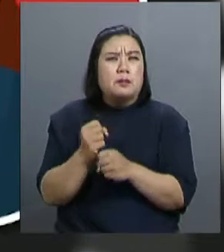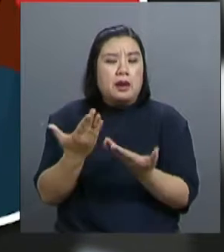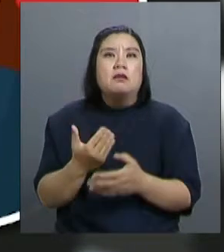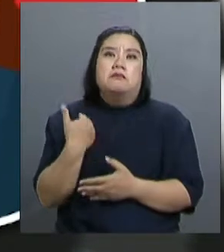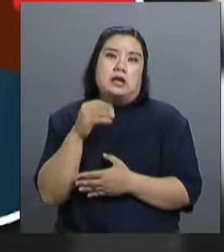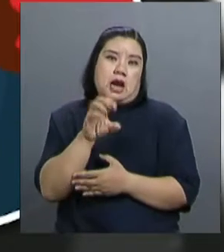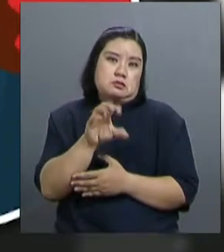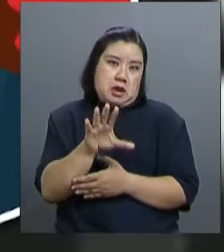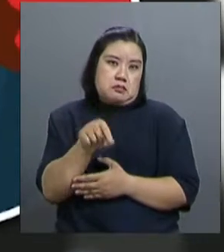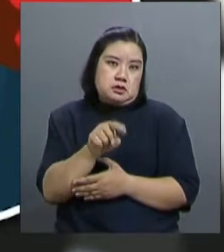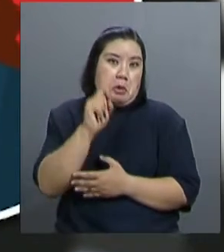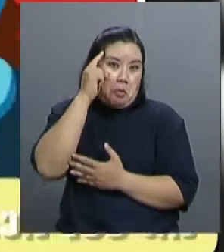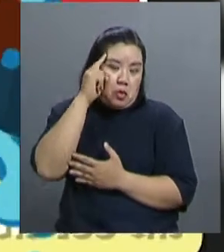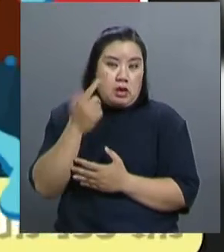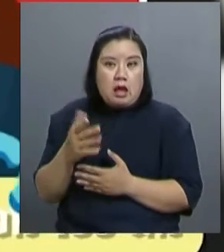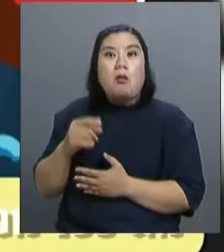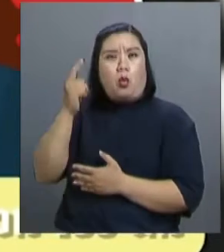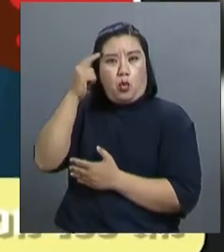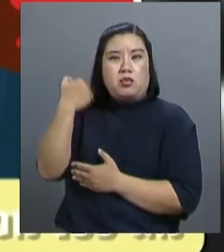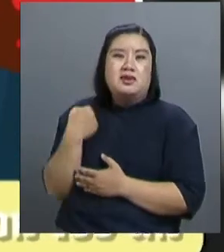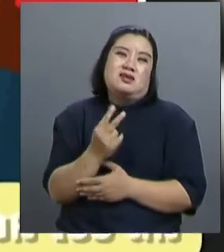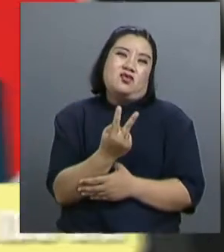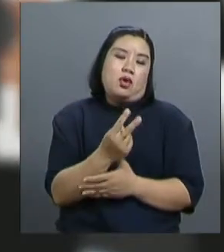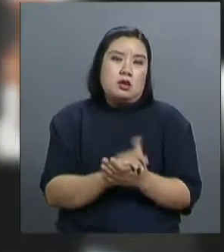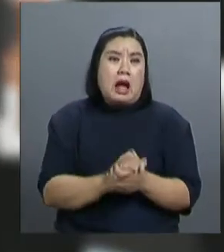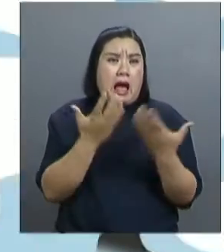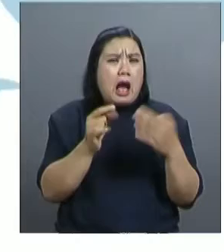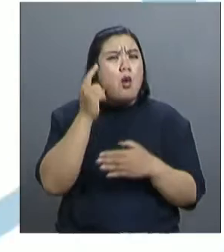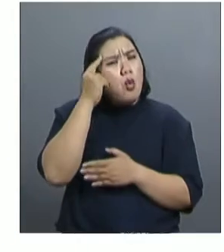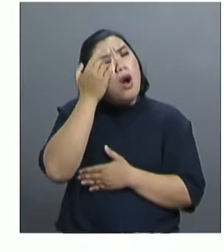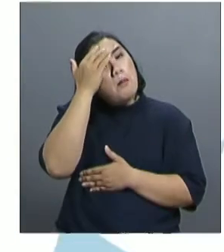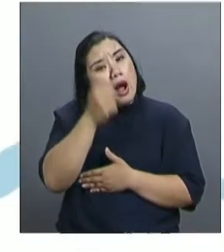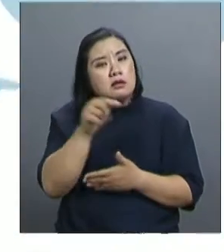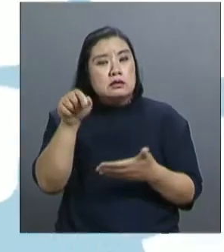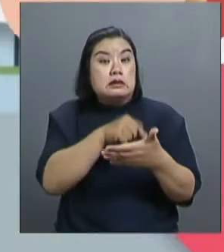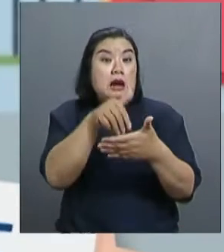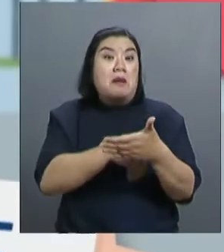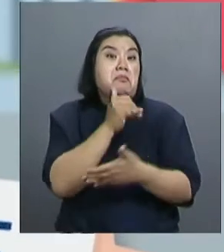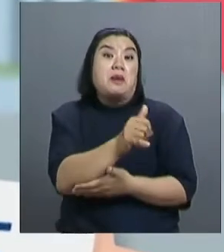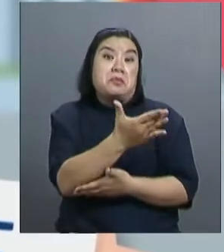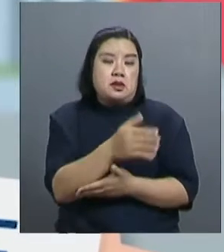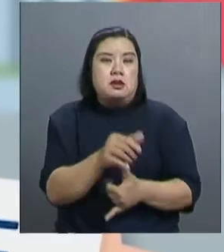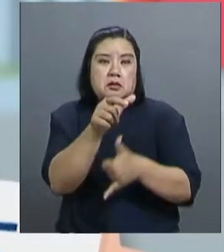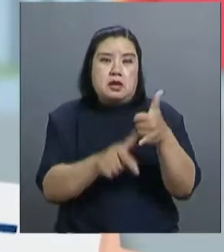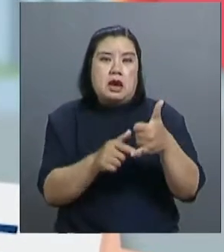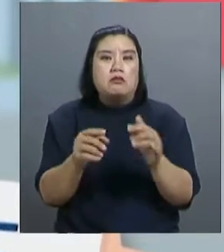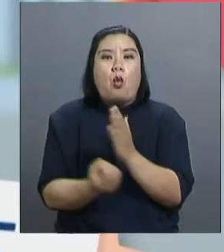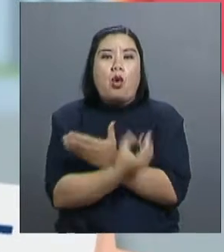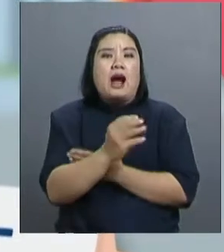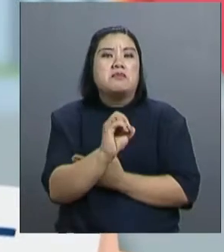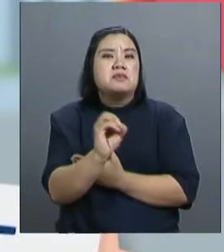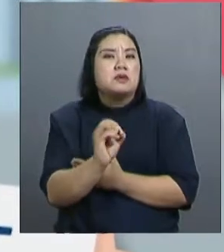ม่รู้และคนอีก 45% รู้ถึงจะมีคนทราบว่าหากไม่ไปใช้สิทธิ์เลือกตั้งจะเสียอะไรแต่ก็ไม่ทราบทั้งหมดเพราะหากไ